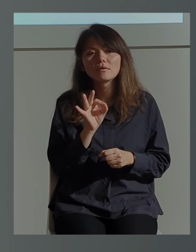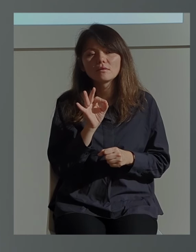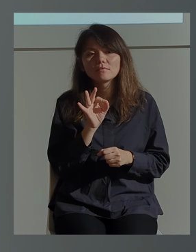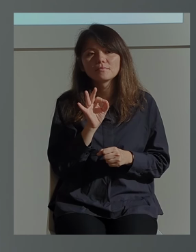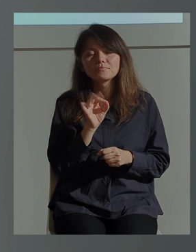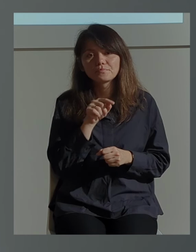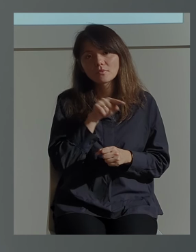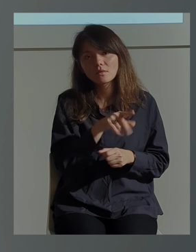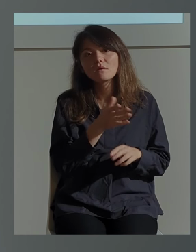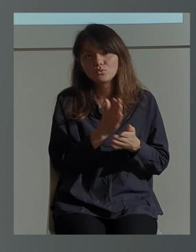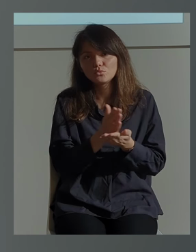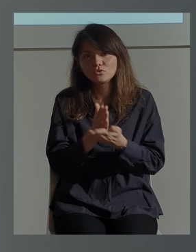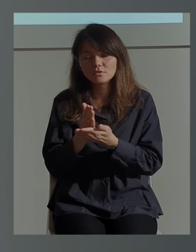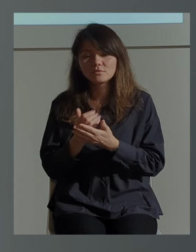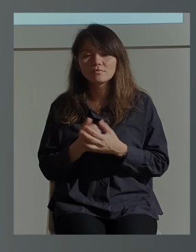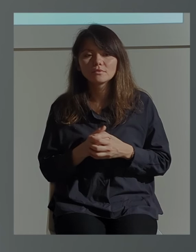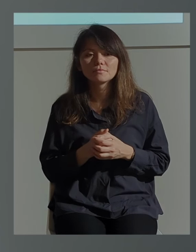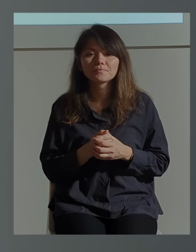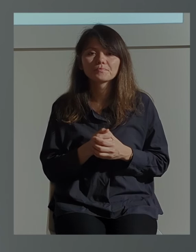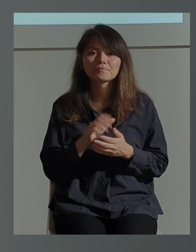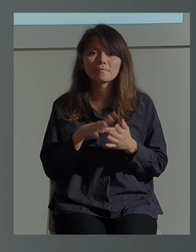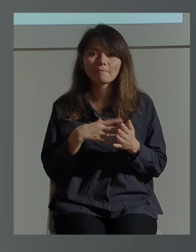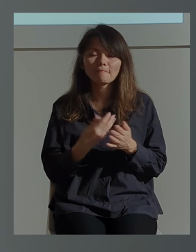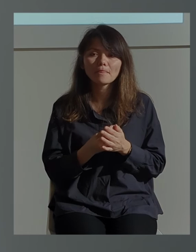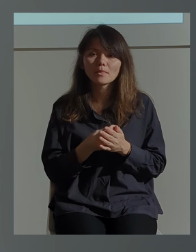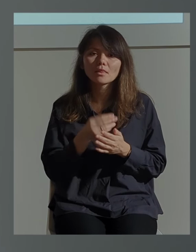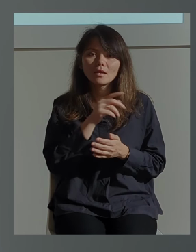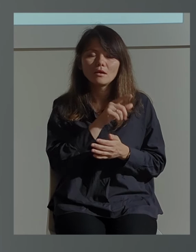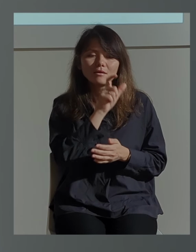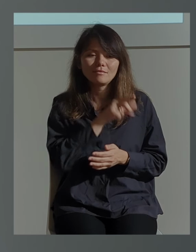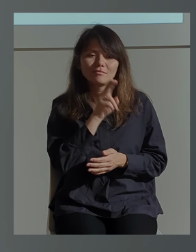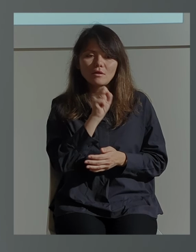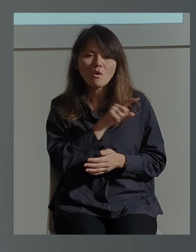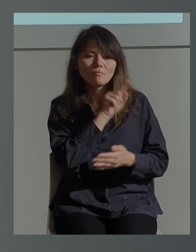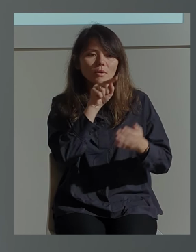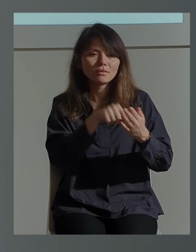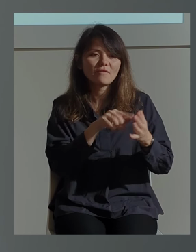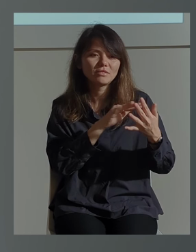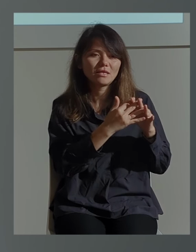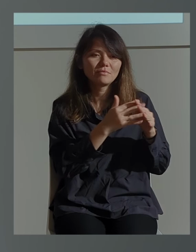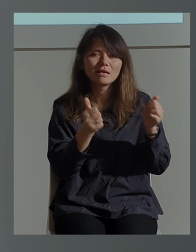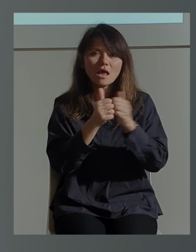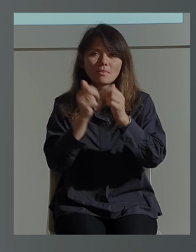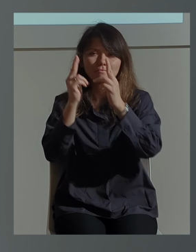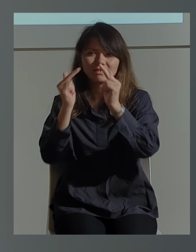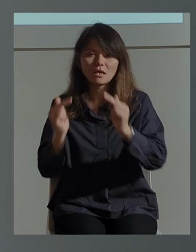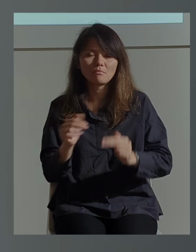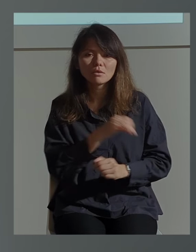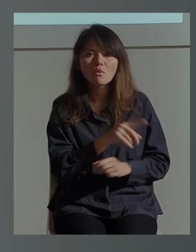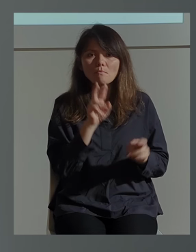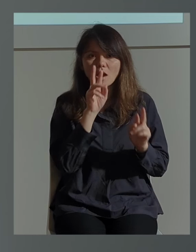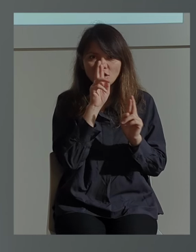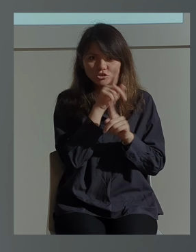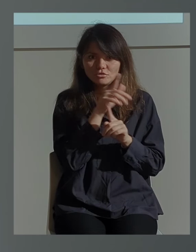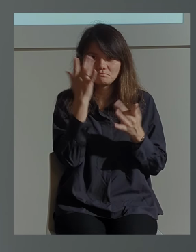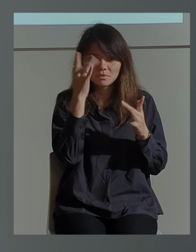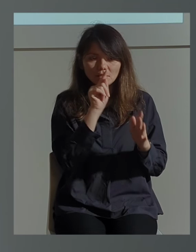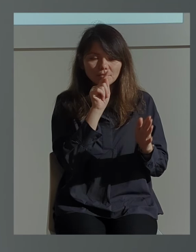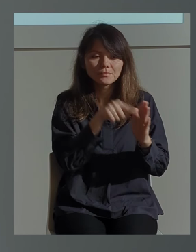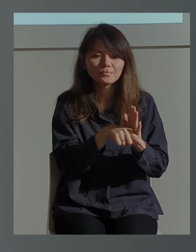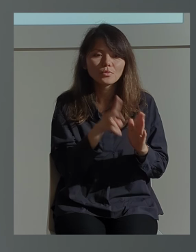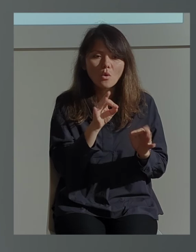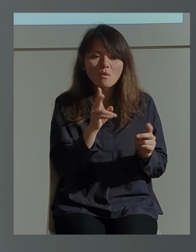утончения соответственно землемер ка попадает в деревню рядом с замком по ошибке но